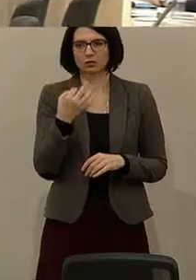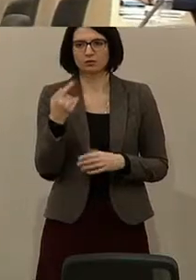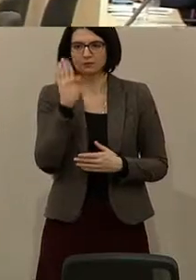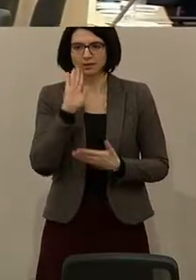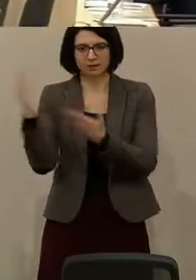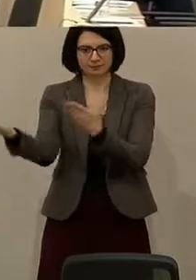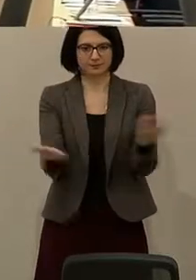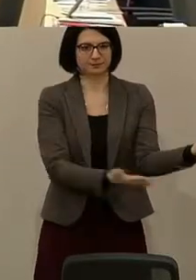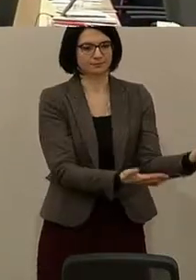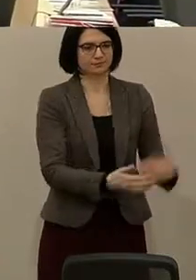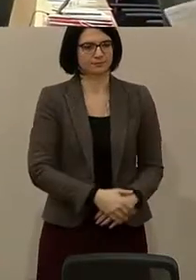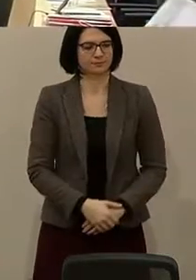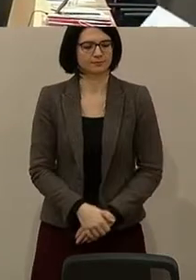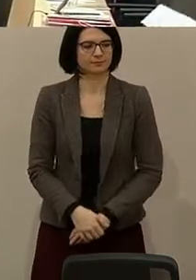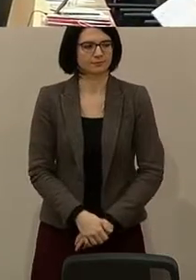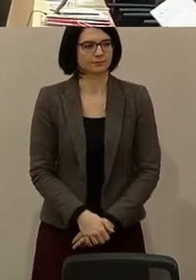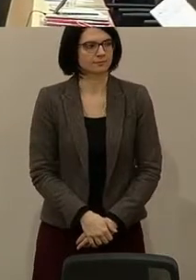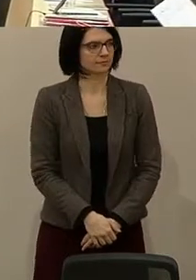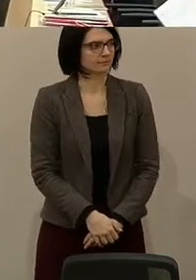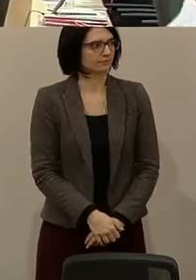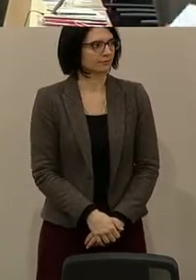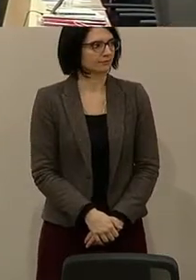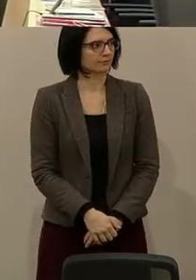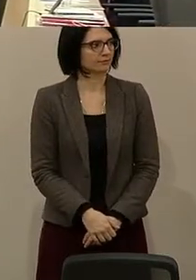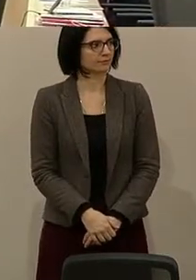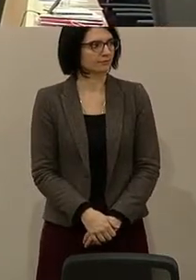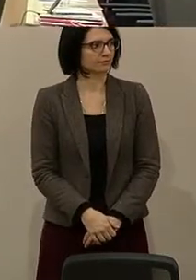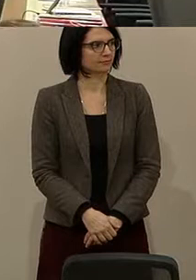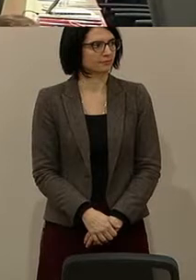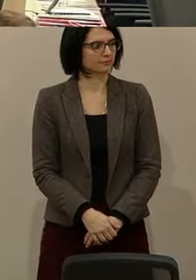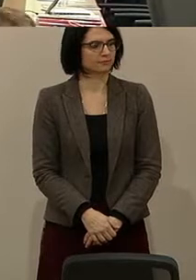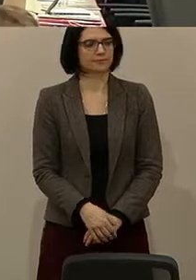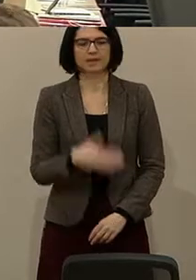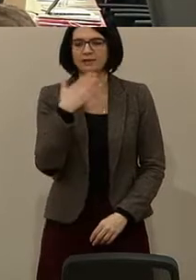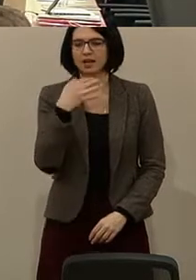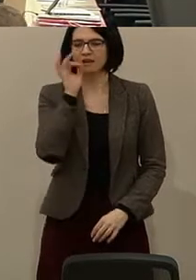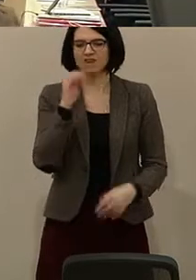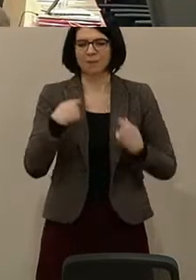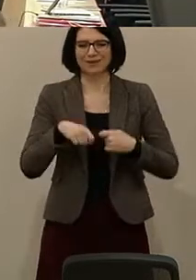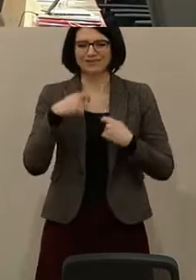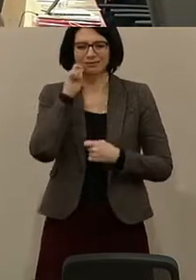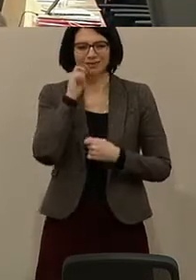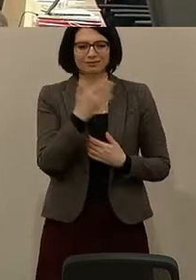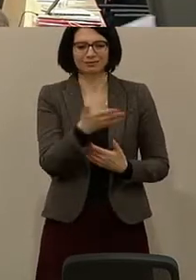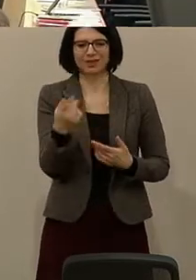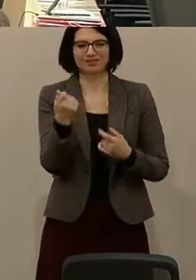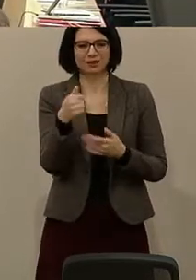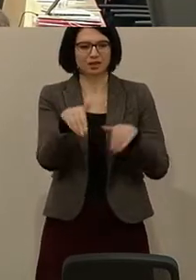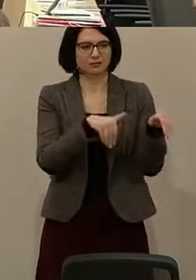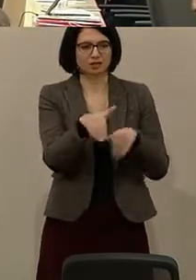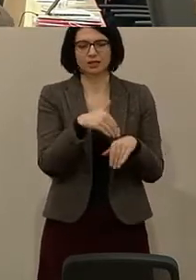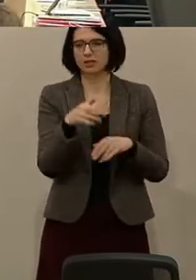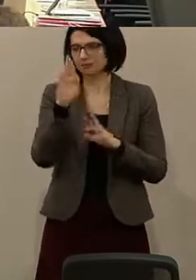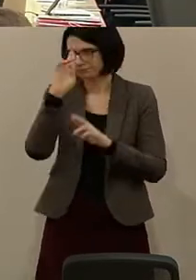Bitte sehr, Herr Abgeordneter. Als nächster ist Karl-Heinz Kopp von der Volkspartei zu Wort gemeldet. Danke, Frau Präsidentin, Herr Finanzminister,